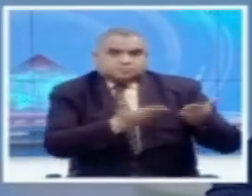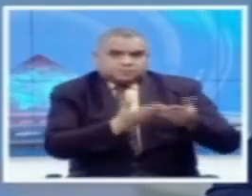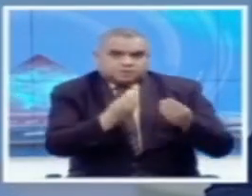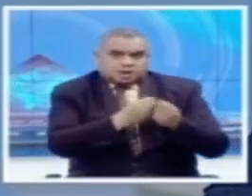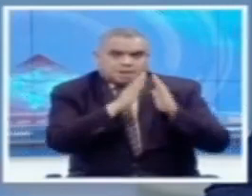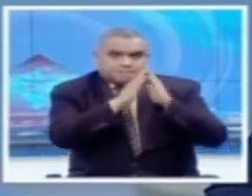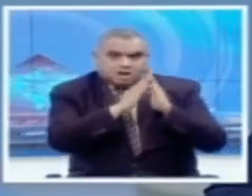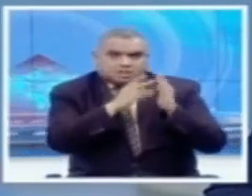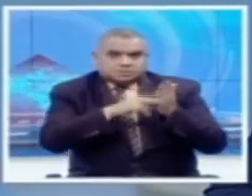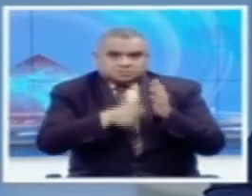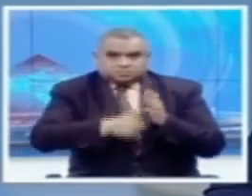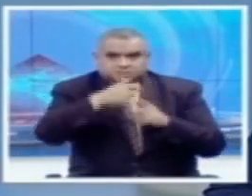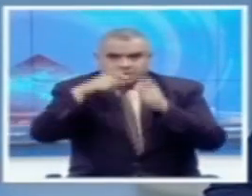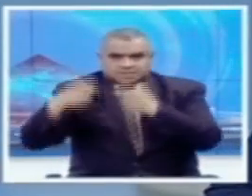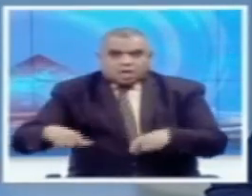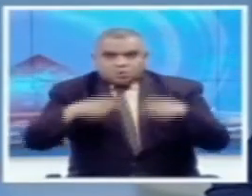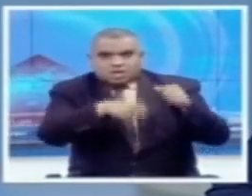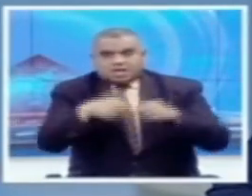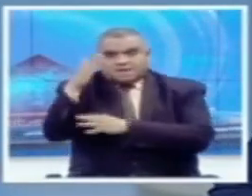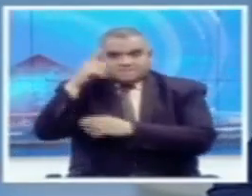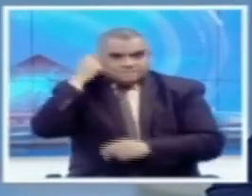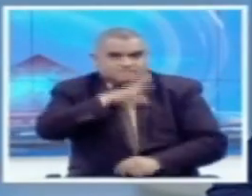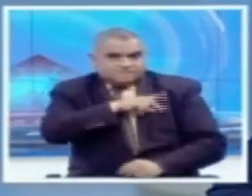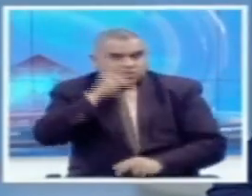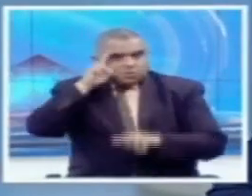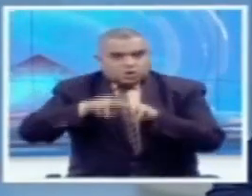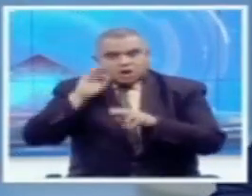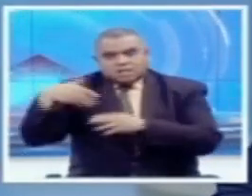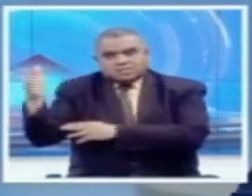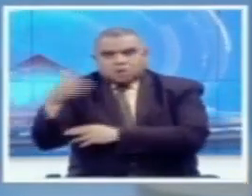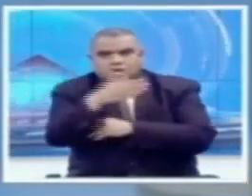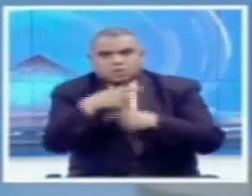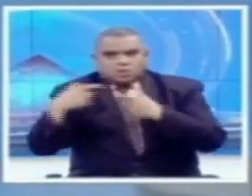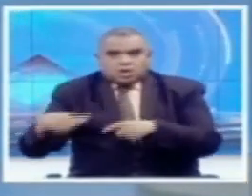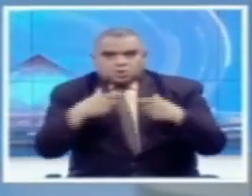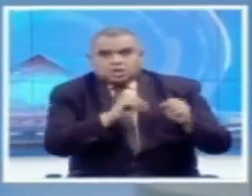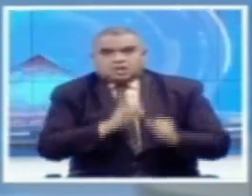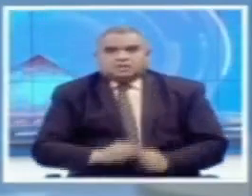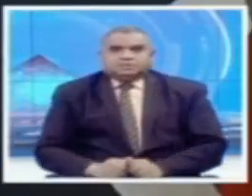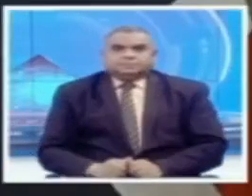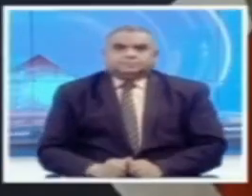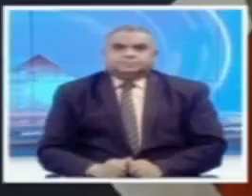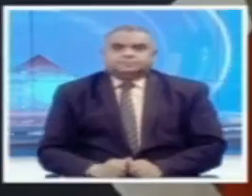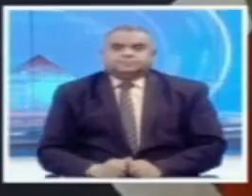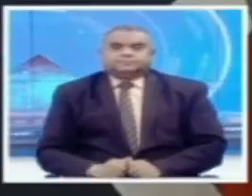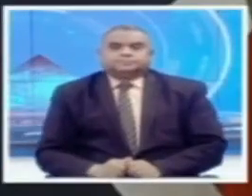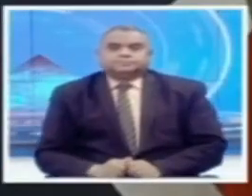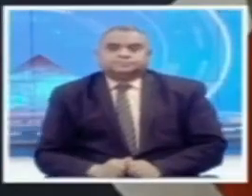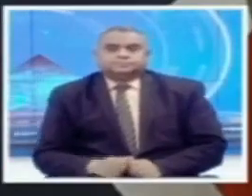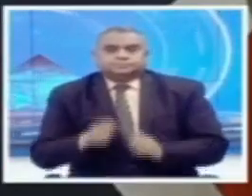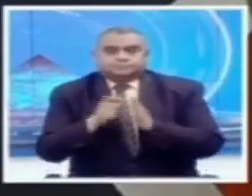المصري مسألة حل الدولتين بين الفلسطينيين والإسرائيليين. مملكة